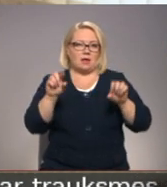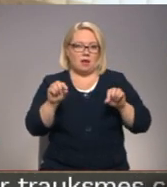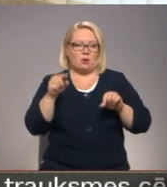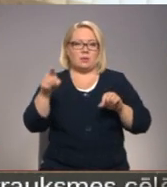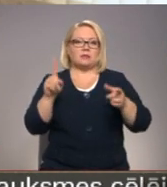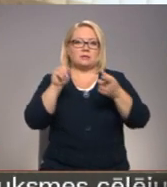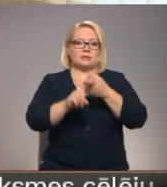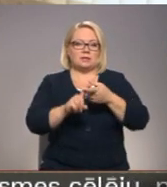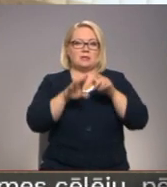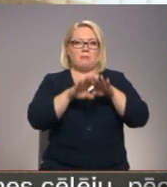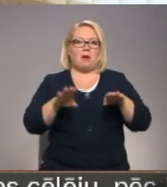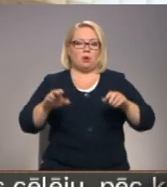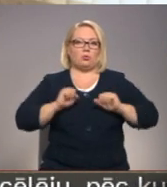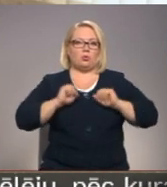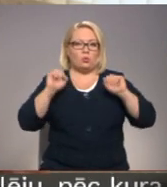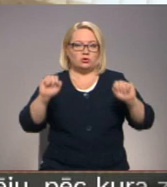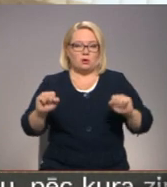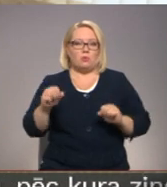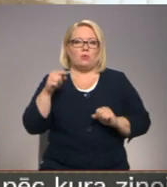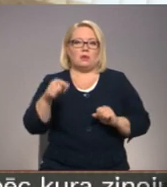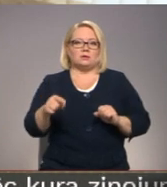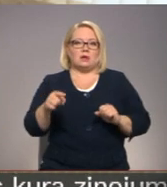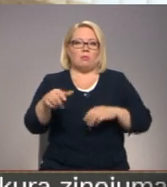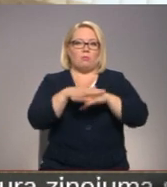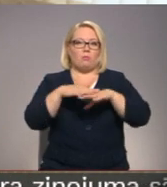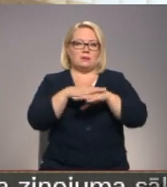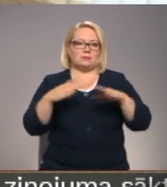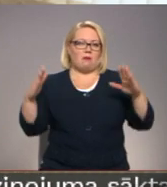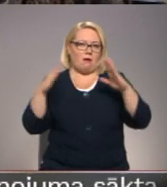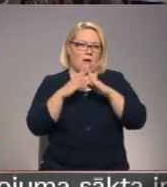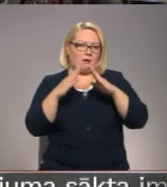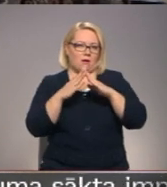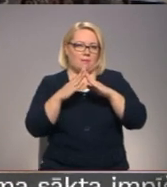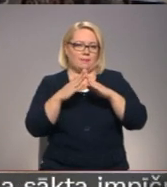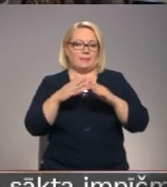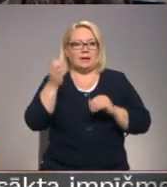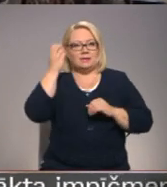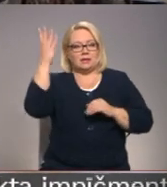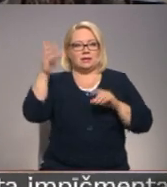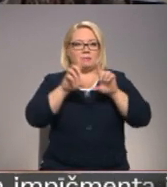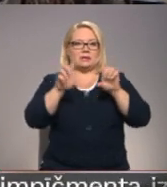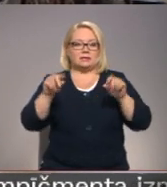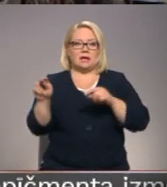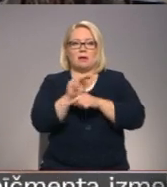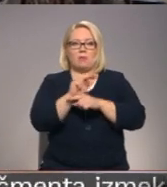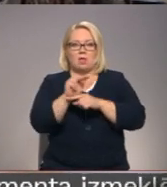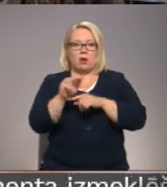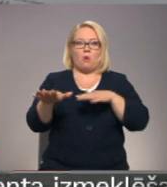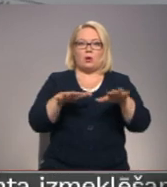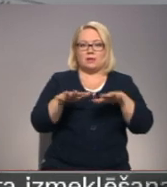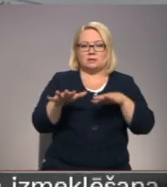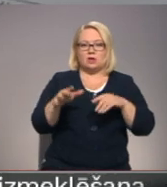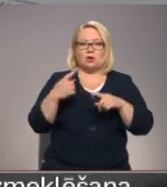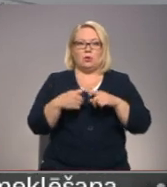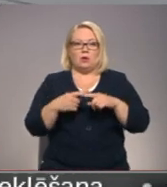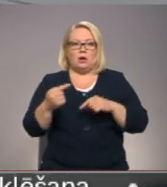ir saistīts ar bērnu drošību un ar to, ka tā ir šī te publiskā ēka bērniem. Izglītības iestāžu remontdarbu organizēšana un uzraudzība